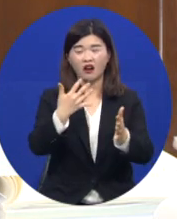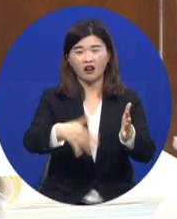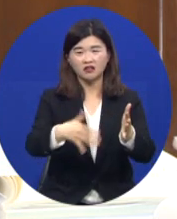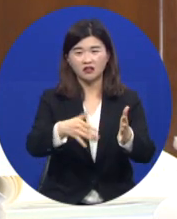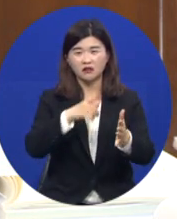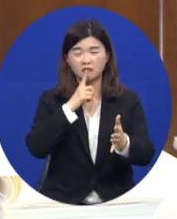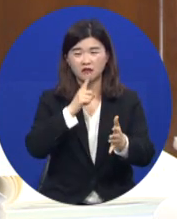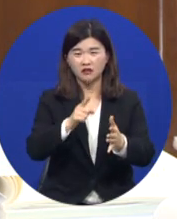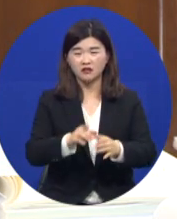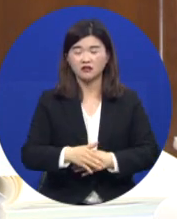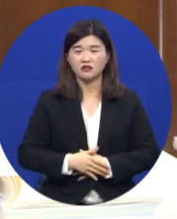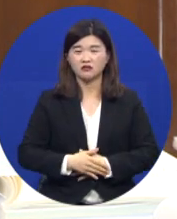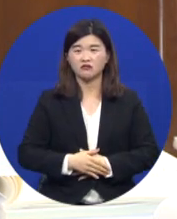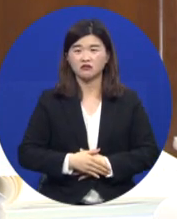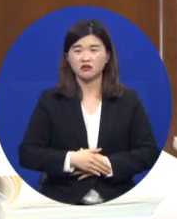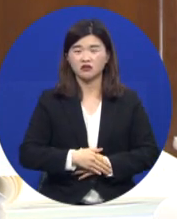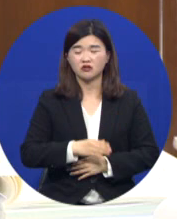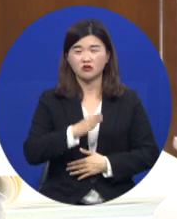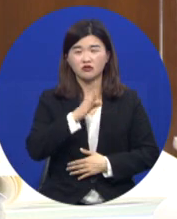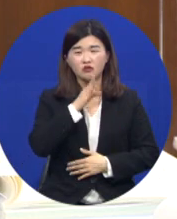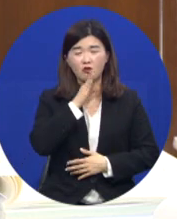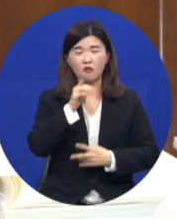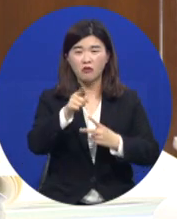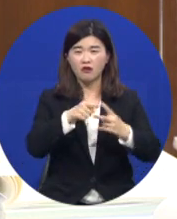게 이게